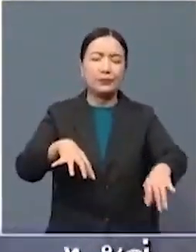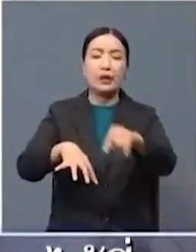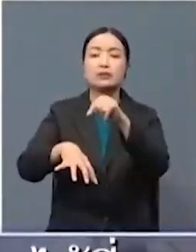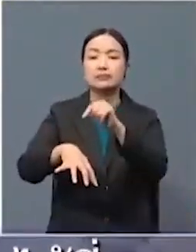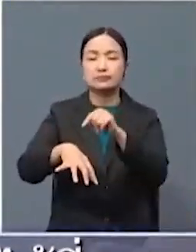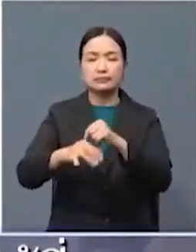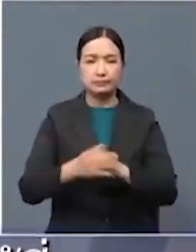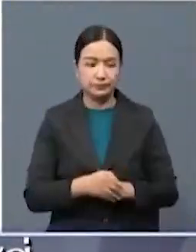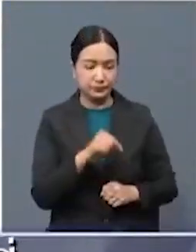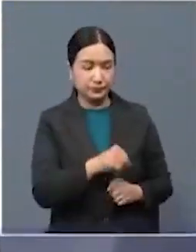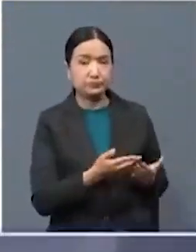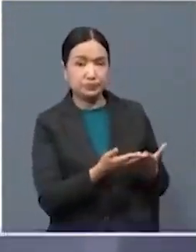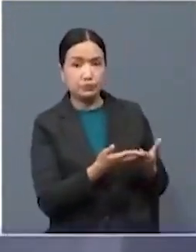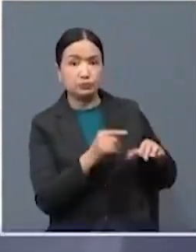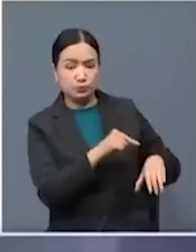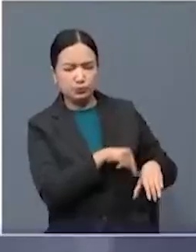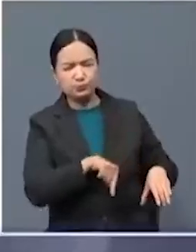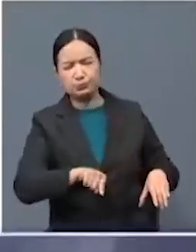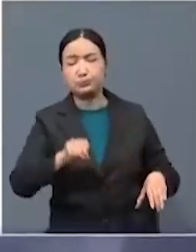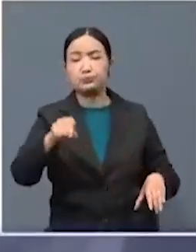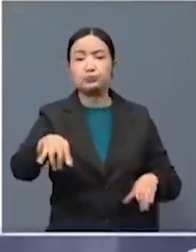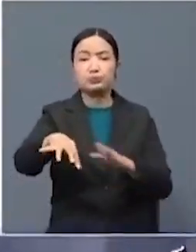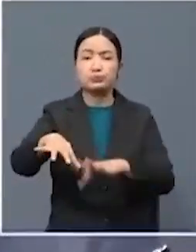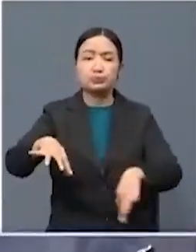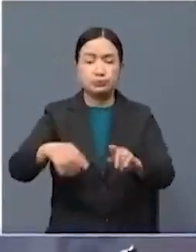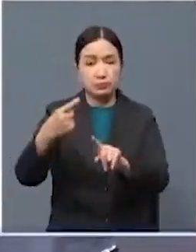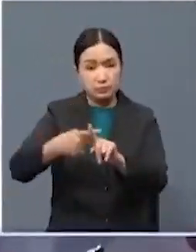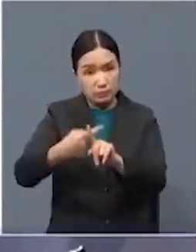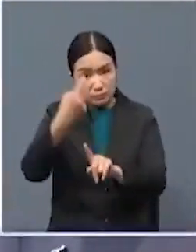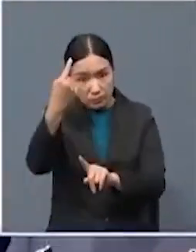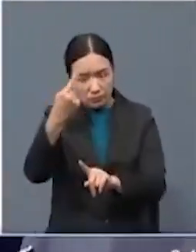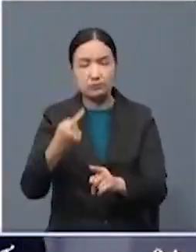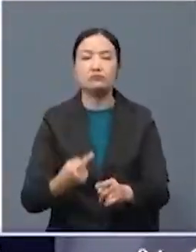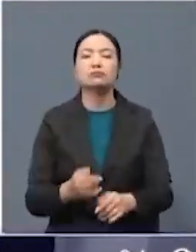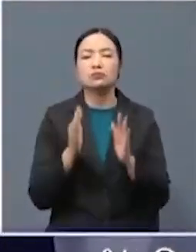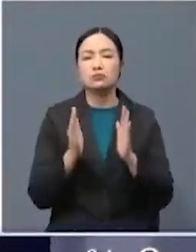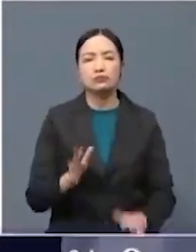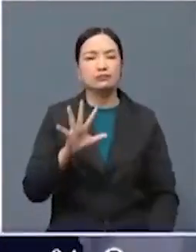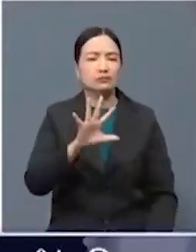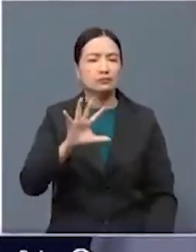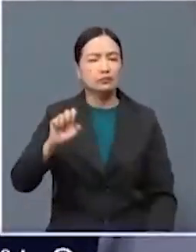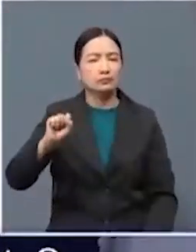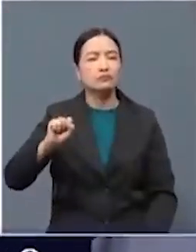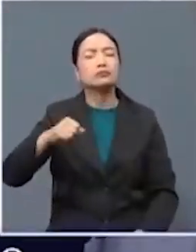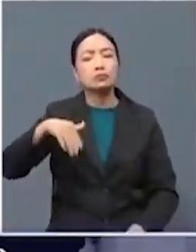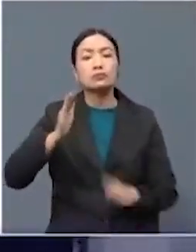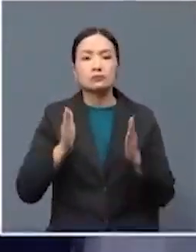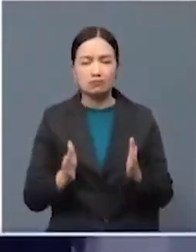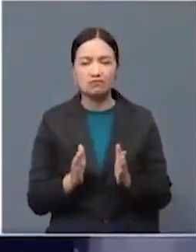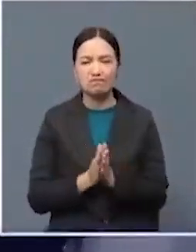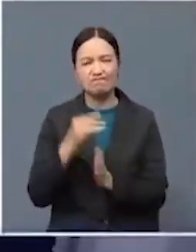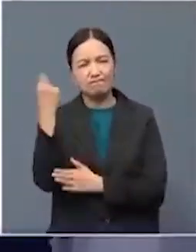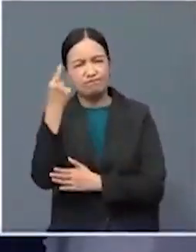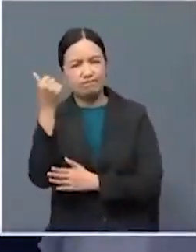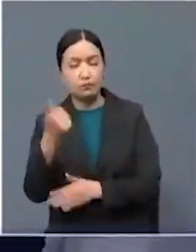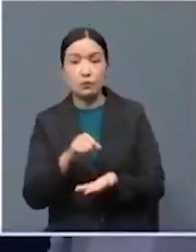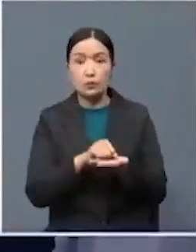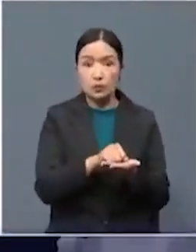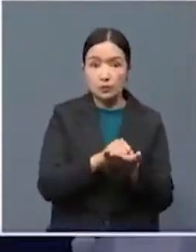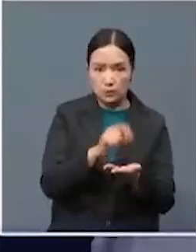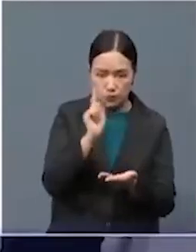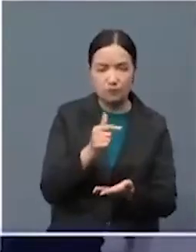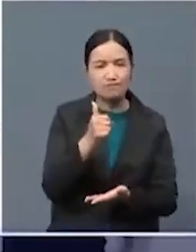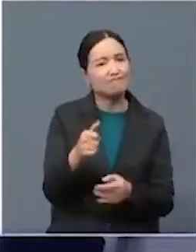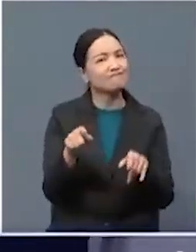ถ้าโดยประมาณแล้วเนี่ยเขาบอกว่าเดือนละประมาณ 500,000คนด้วยกันทำให้บรรยากาศของการท่องเที่ยวเนี่ยเรียกว่าคึกคักแต่ว่าการบริการเนี่ยจะต้อง